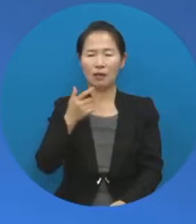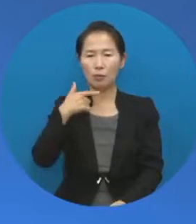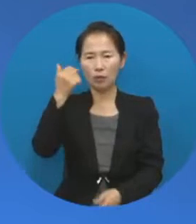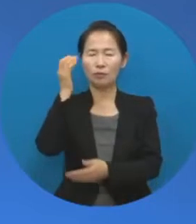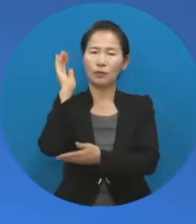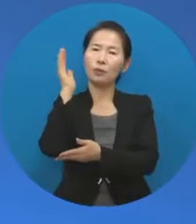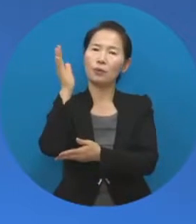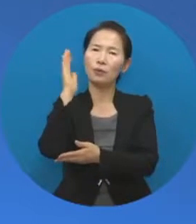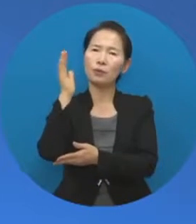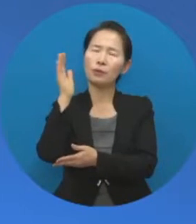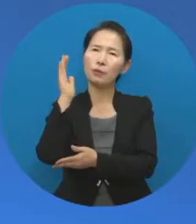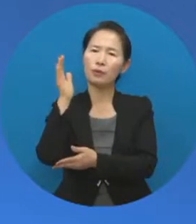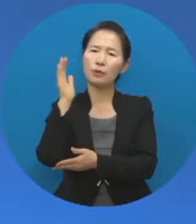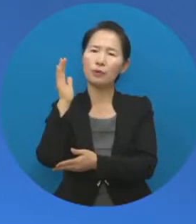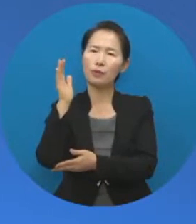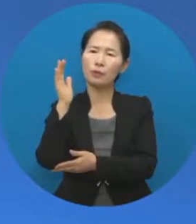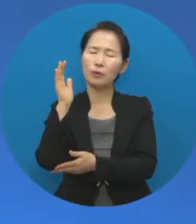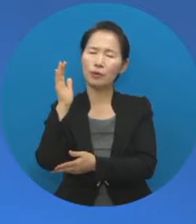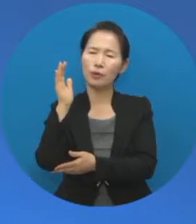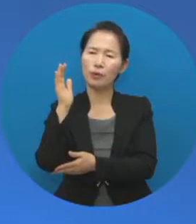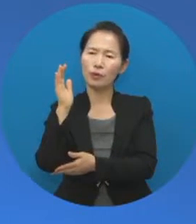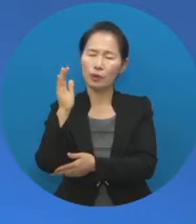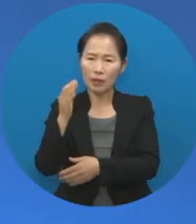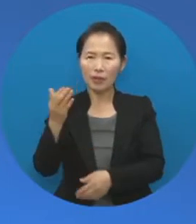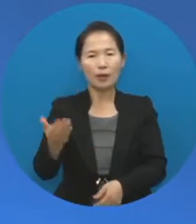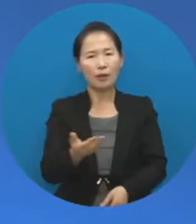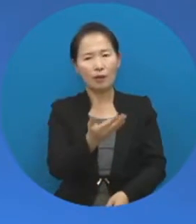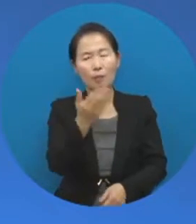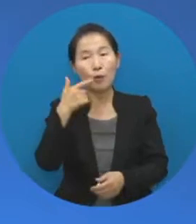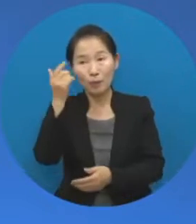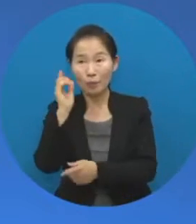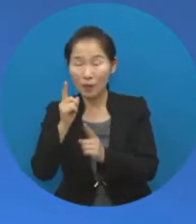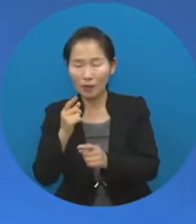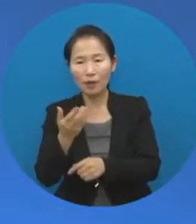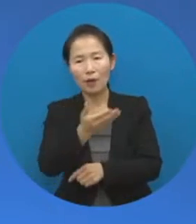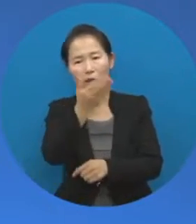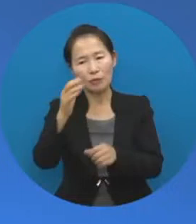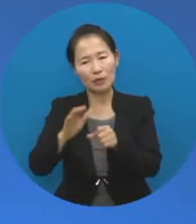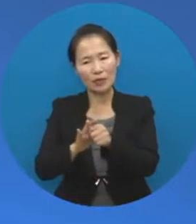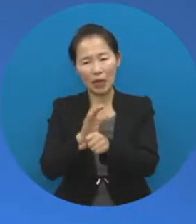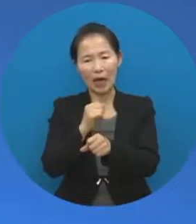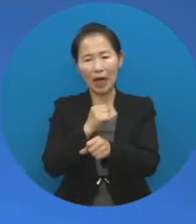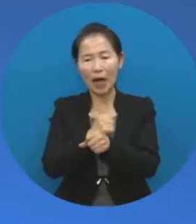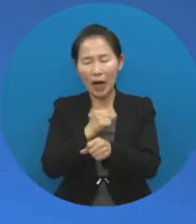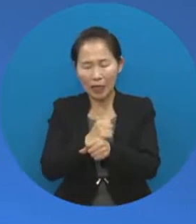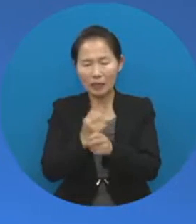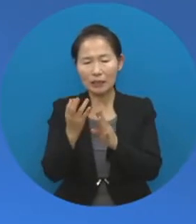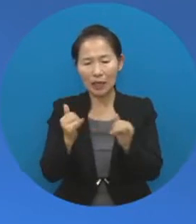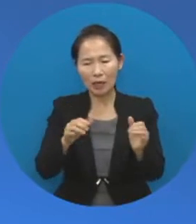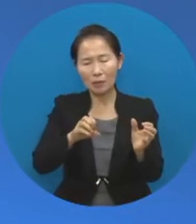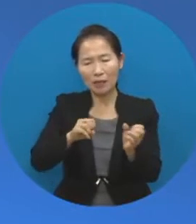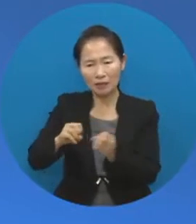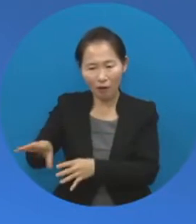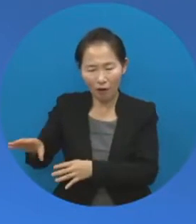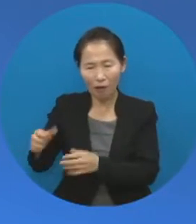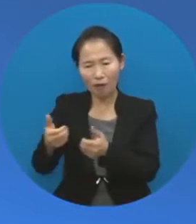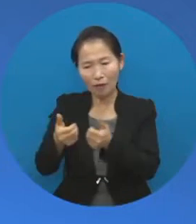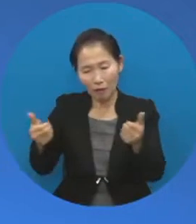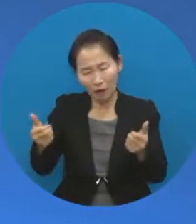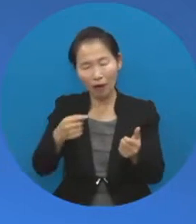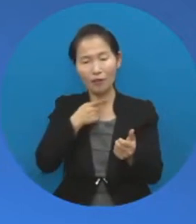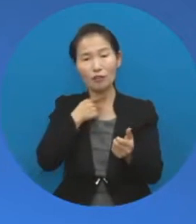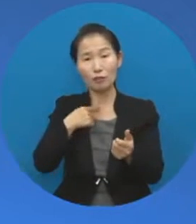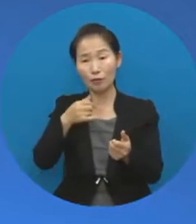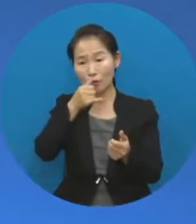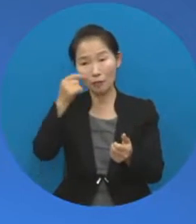들려주셨는데요. 여러분 가운데 사랑하는 사람을 잃은 분이 있습니까? 라고 말씀하셨는데 꼭 저에게 이야기하시는